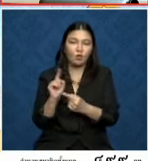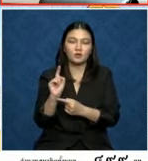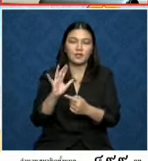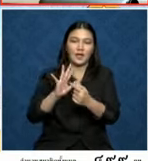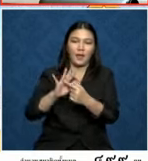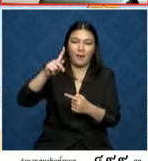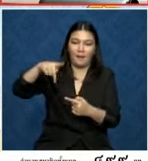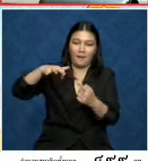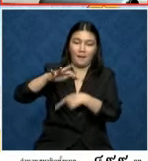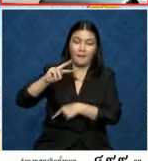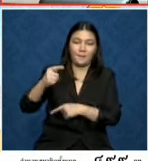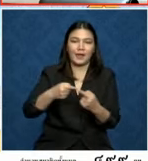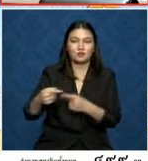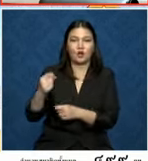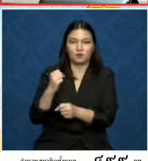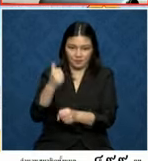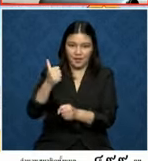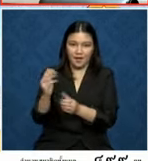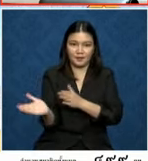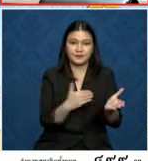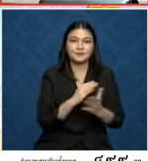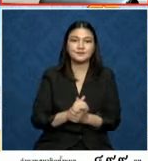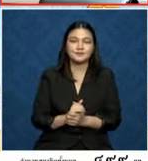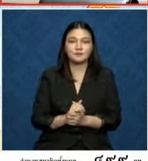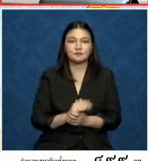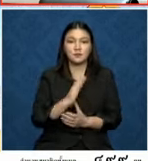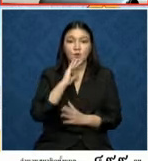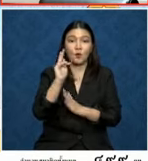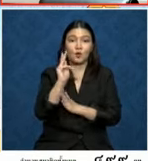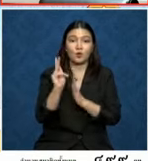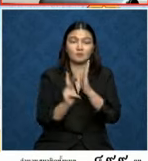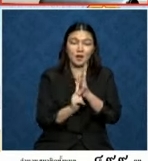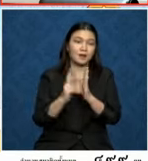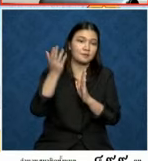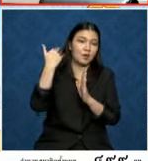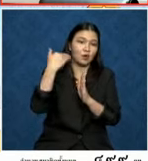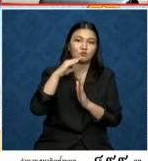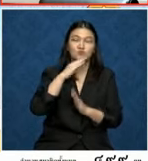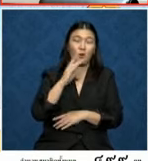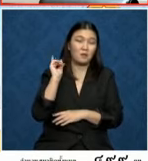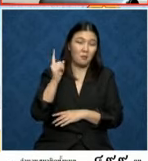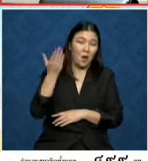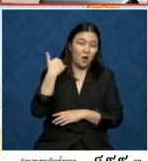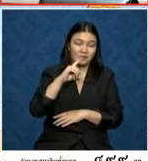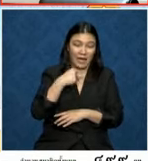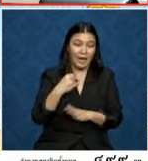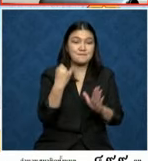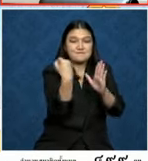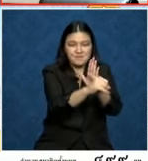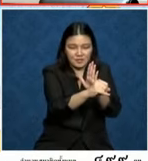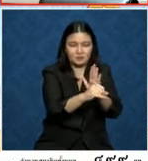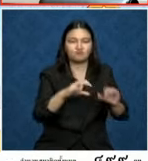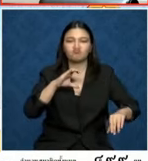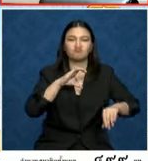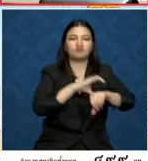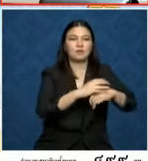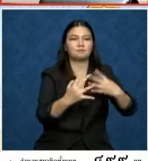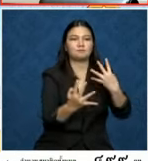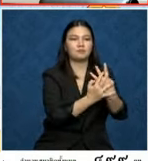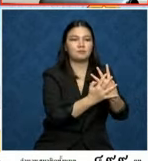ได้ข้อที่4ครับเดิมกฎหมายให้ผู้ออกเช็คเด้งต้องรับโทษจำคุกเพื่อให้การใช้เช็คมีความน่